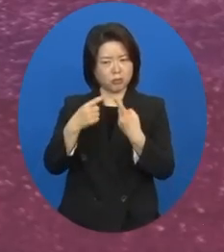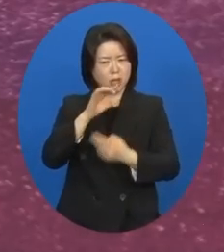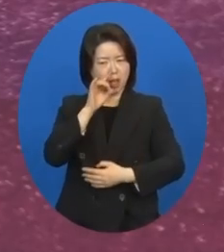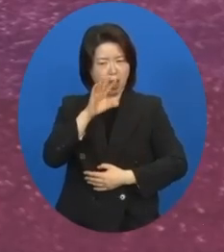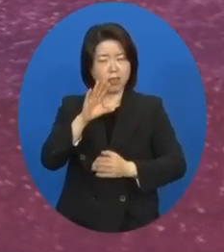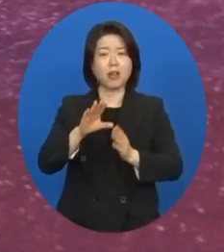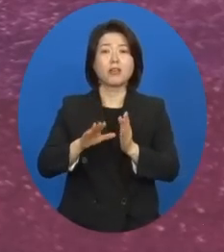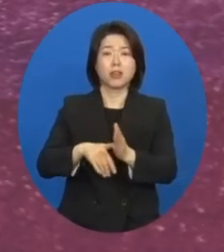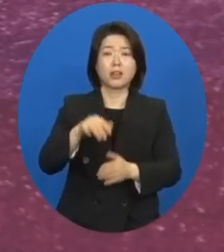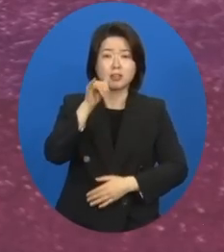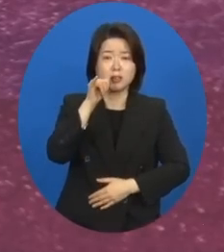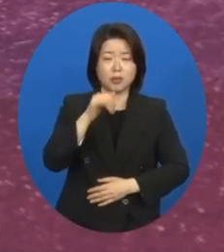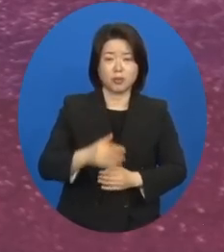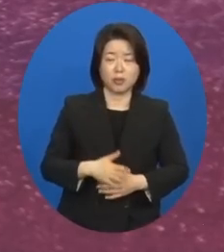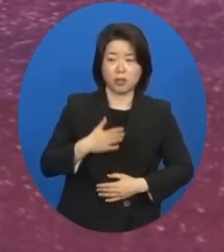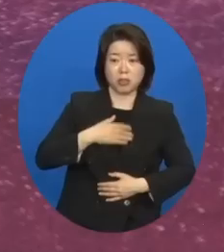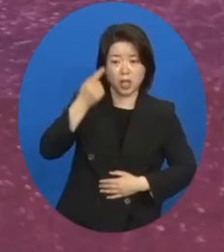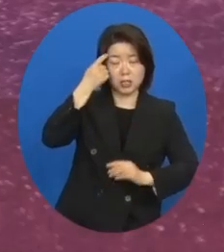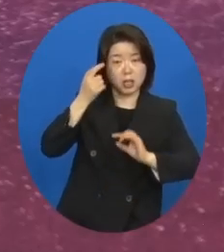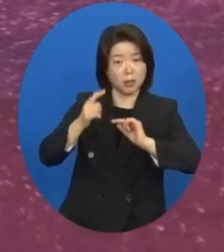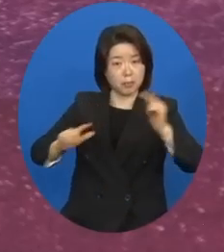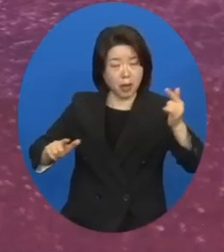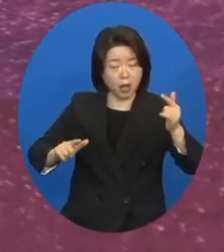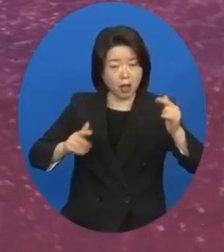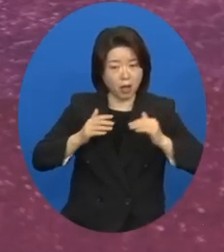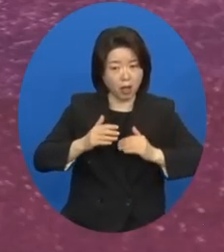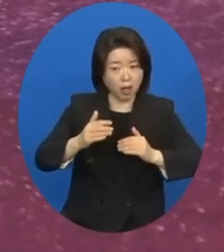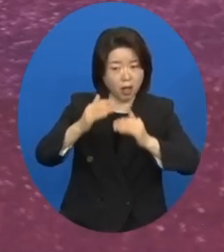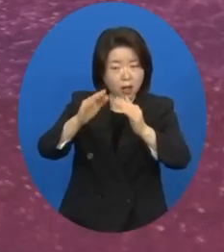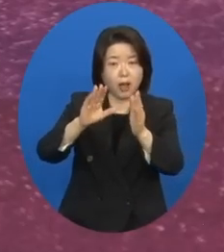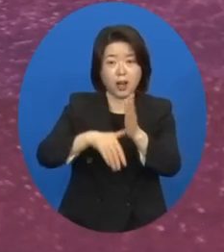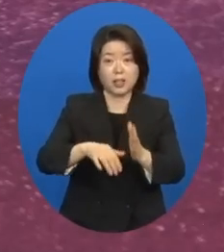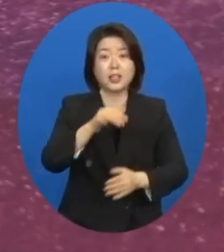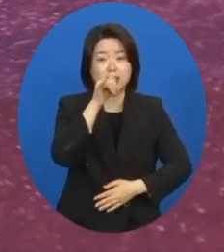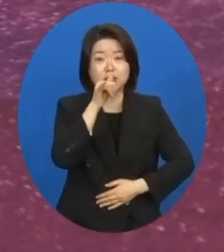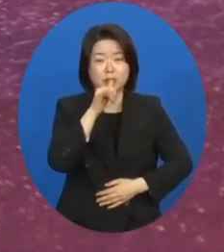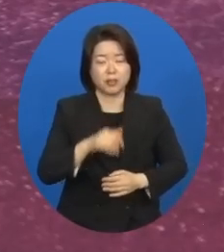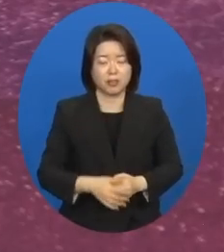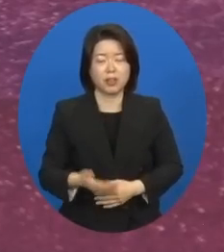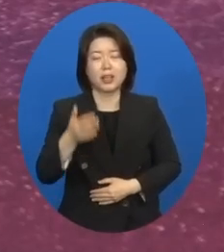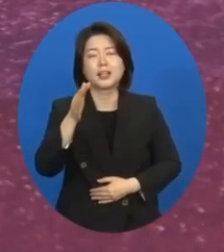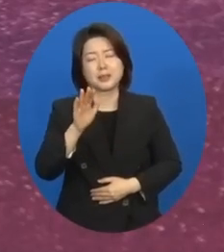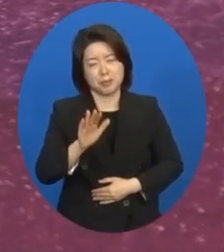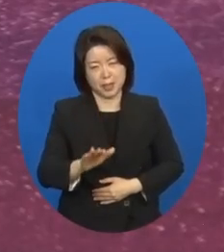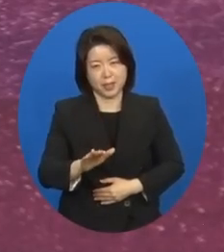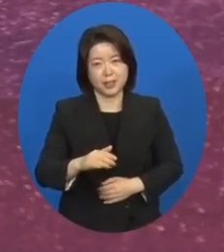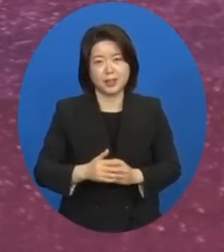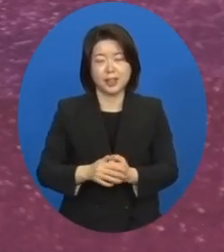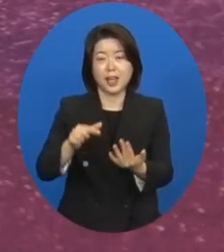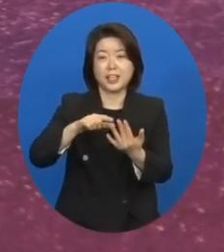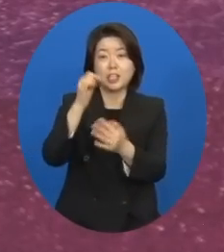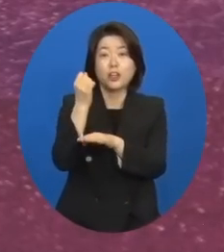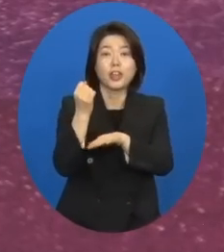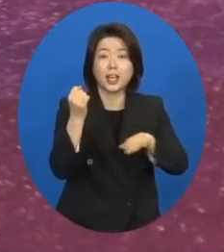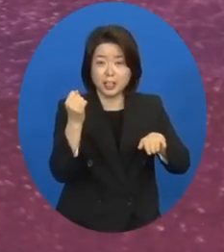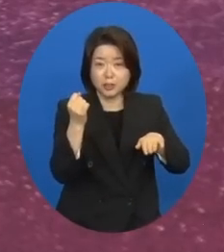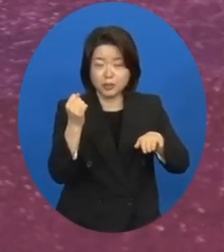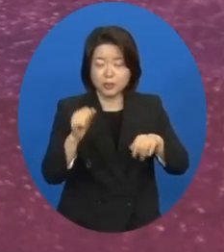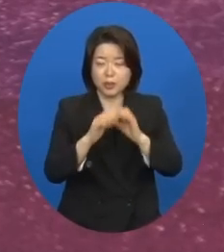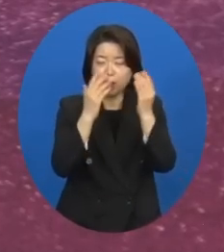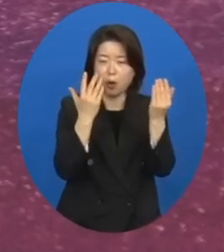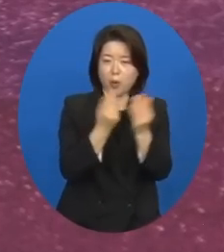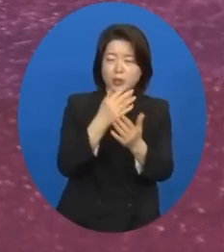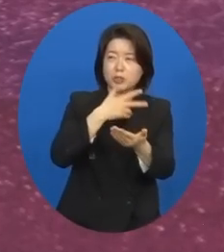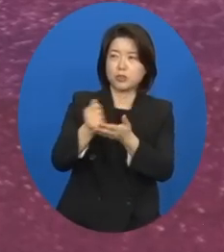때 내 생각과 전혀 다르게 흘러갈 때도 있을 것입니다. 하지만 선택의 기준을 온전히